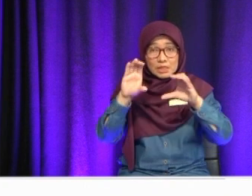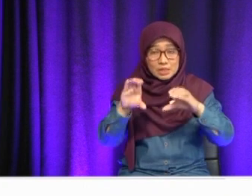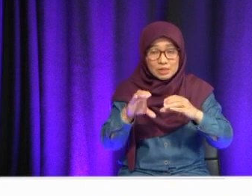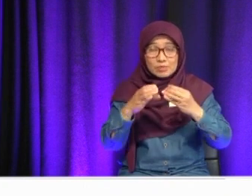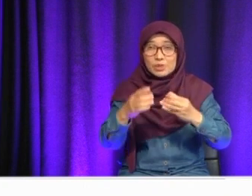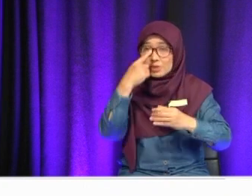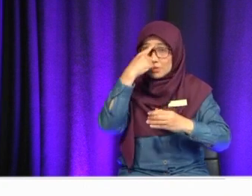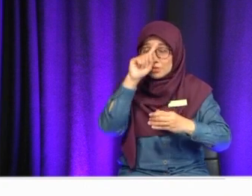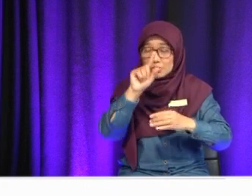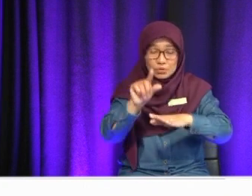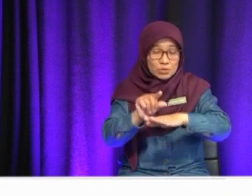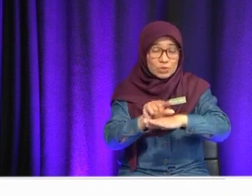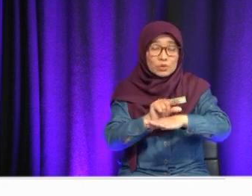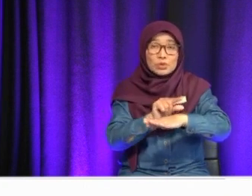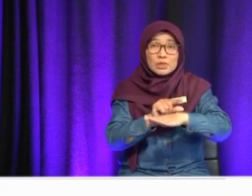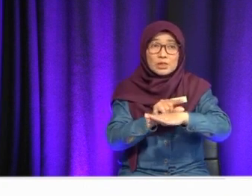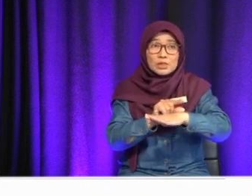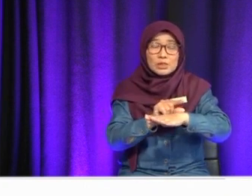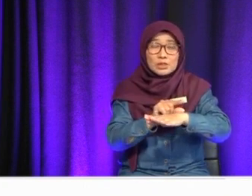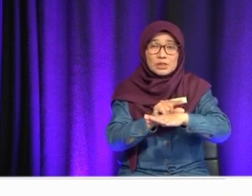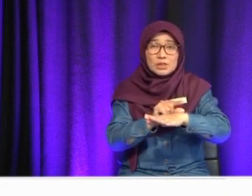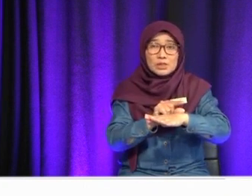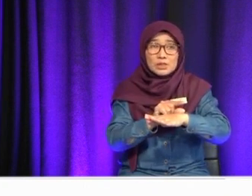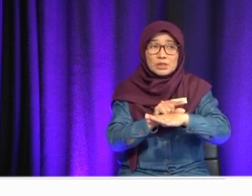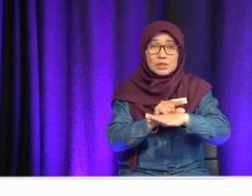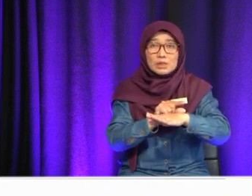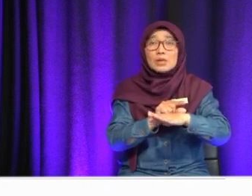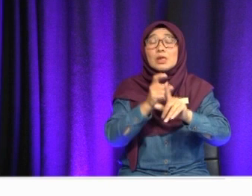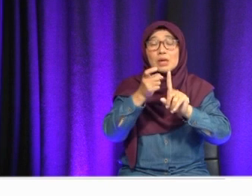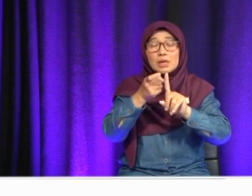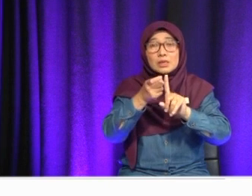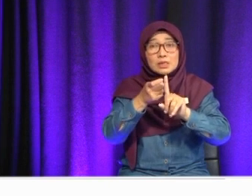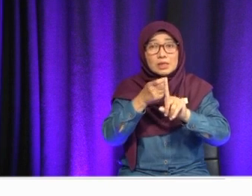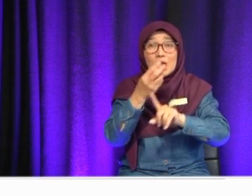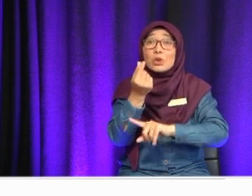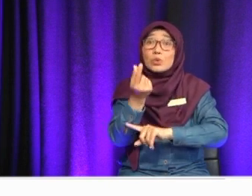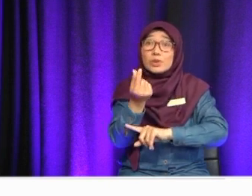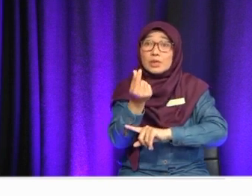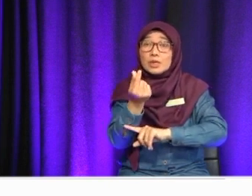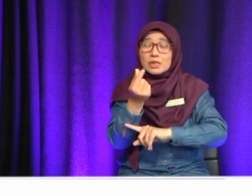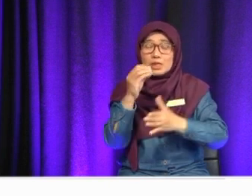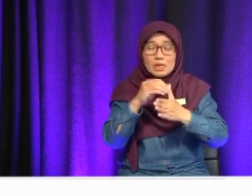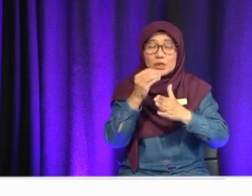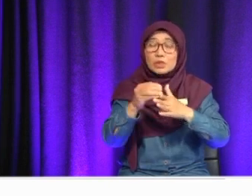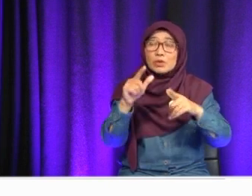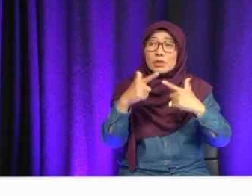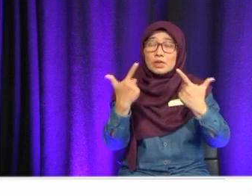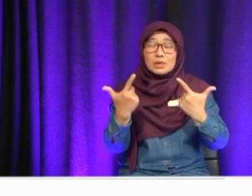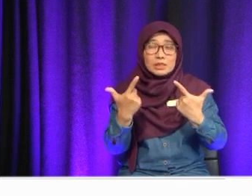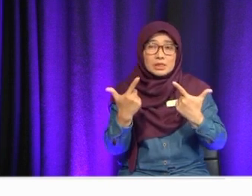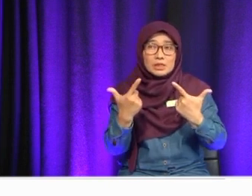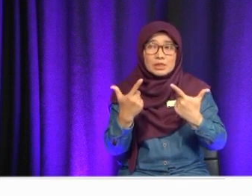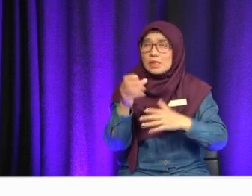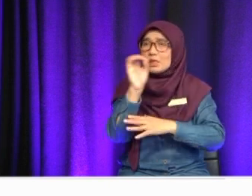sesuatu kegunaan sama ada dari dari wang ringgit atau lainnya tanpa sebarang